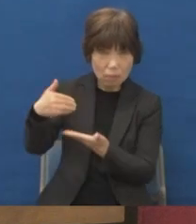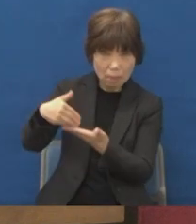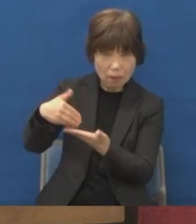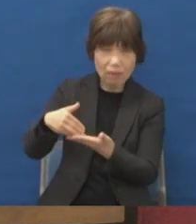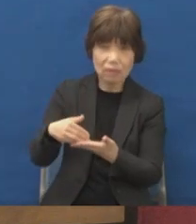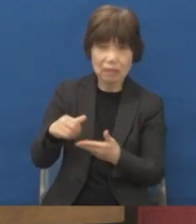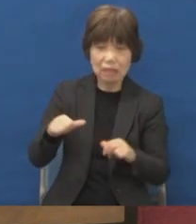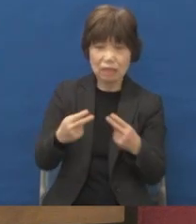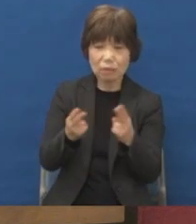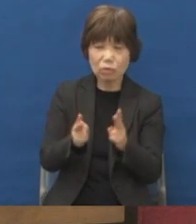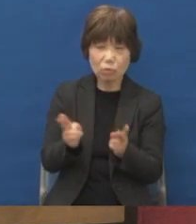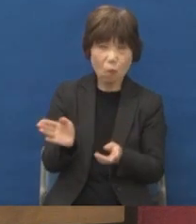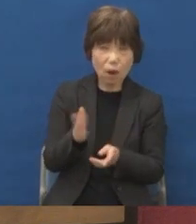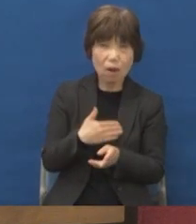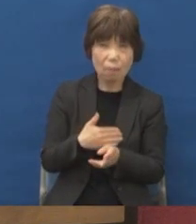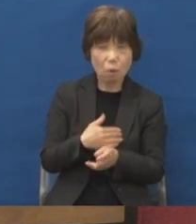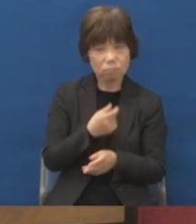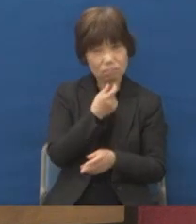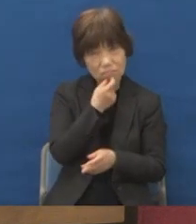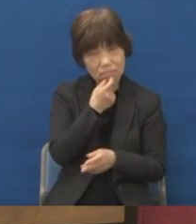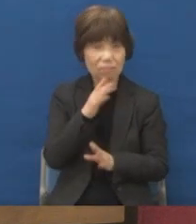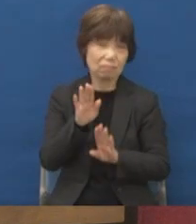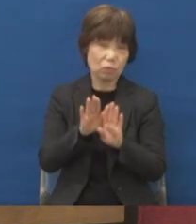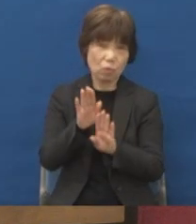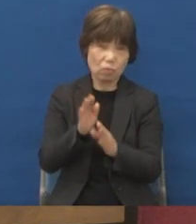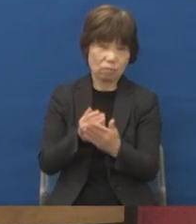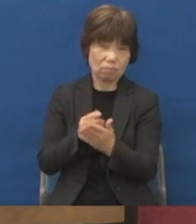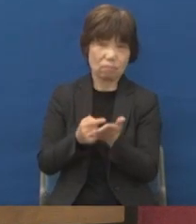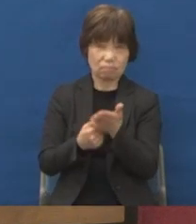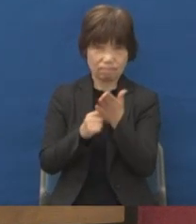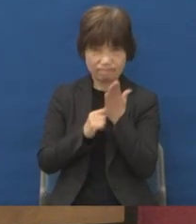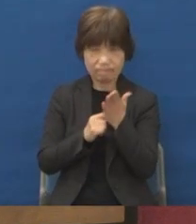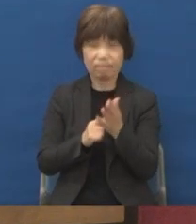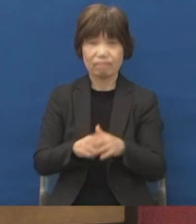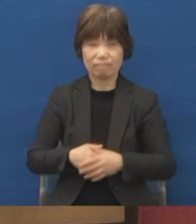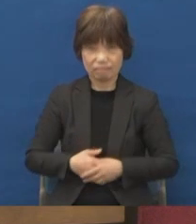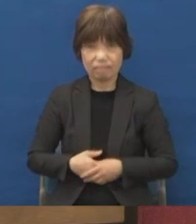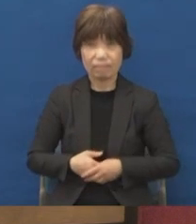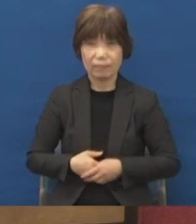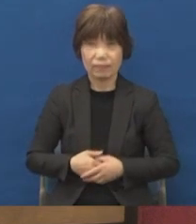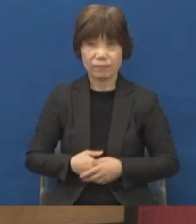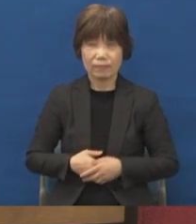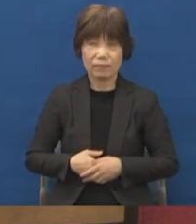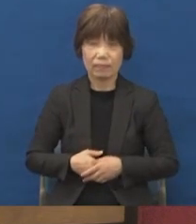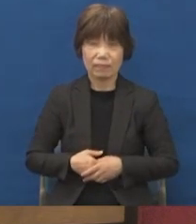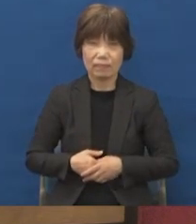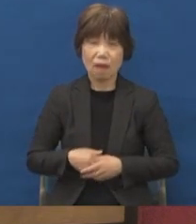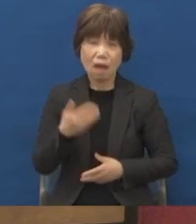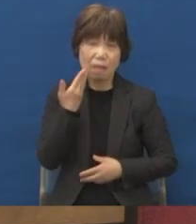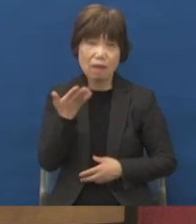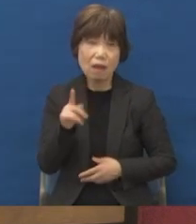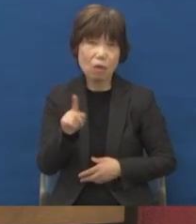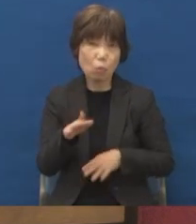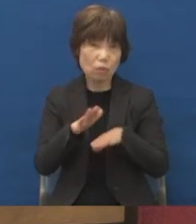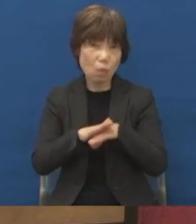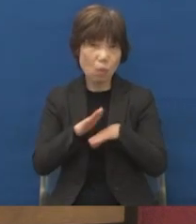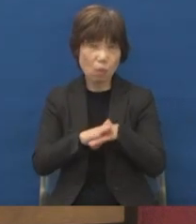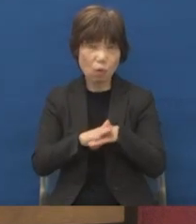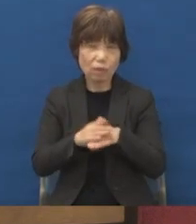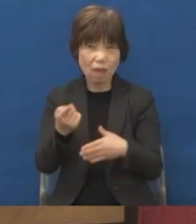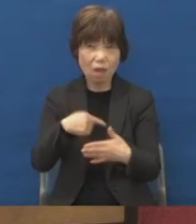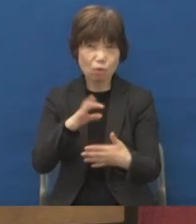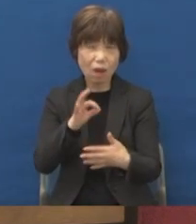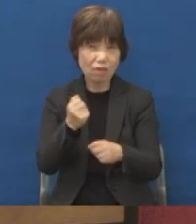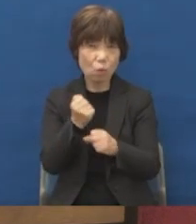も疑惑が深まった側面もあるなどの声が上がっています。誰がどうやって裏金を作